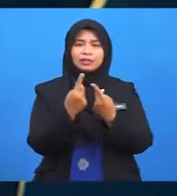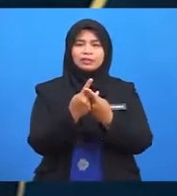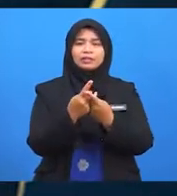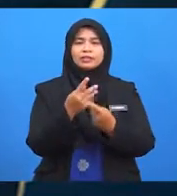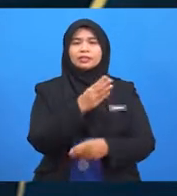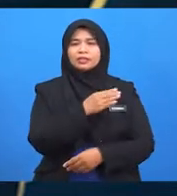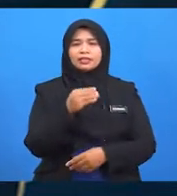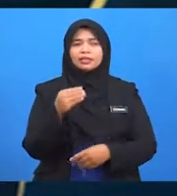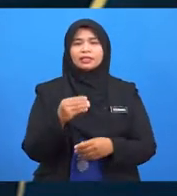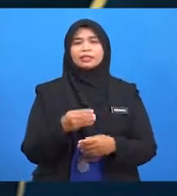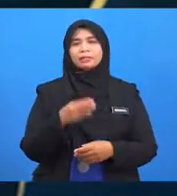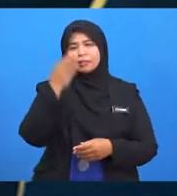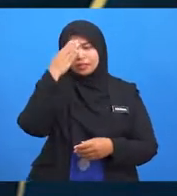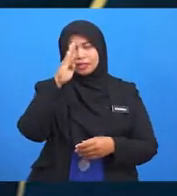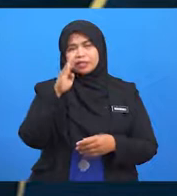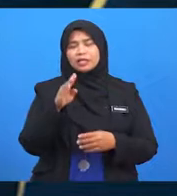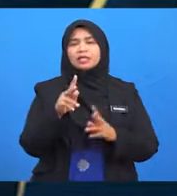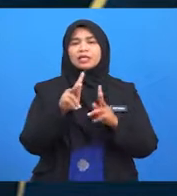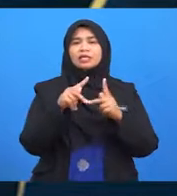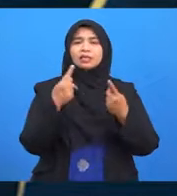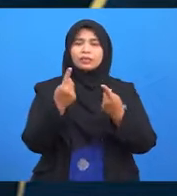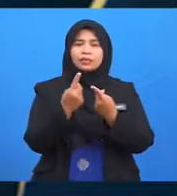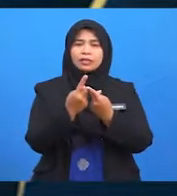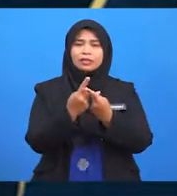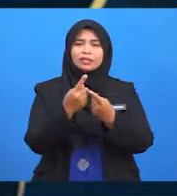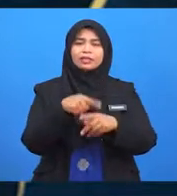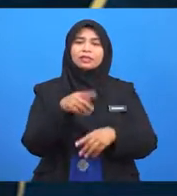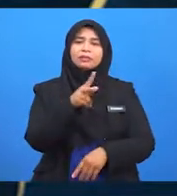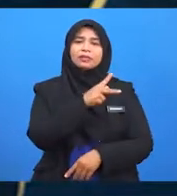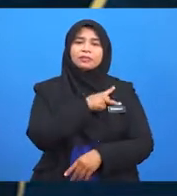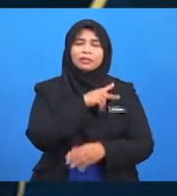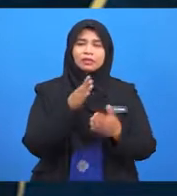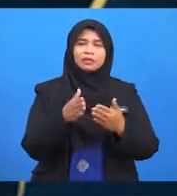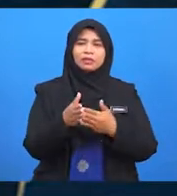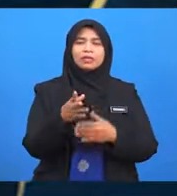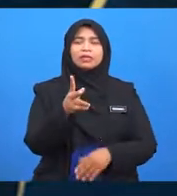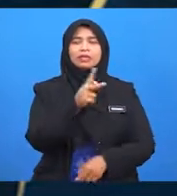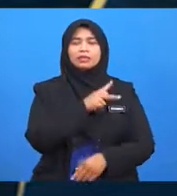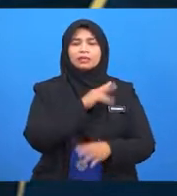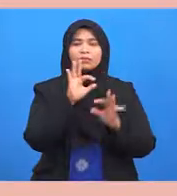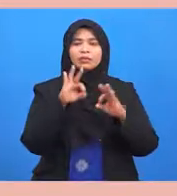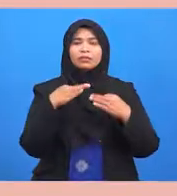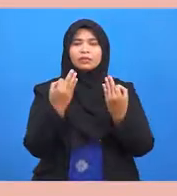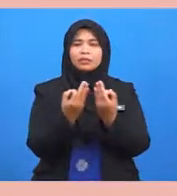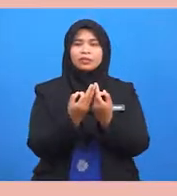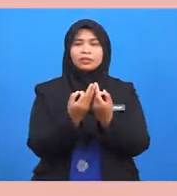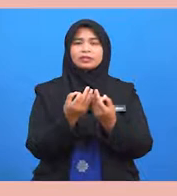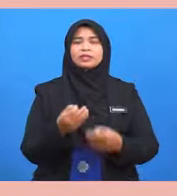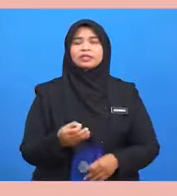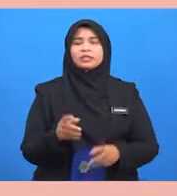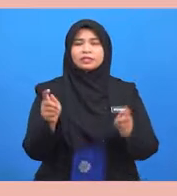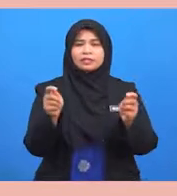Dan bagi sebuah keluarga dipimpin oleh Ketua Keluarga.